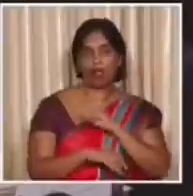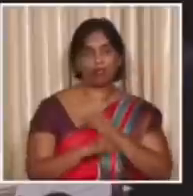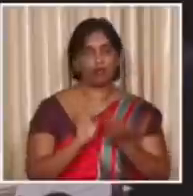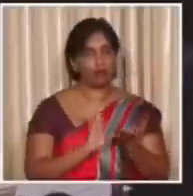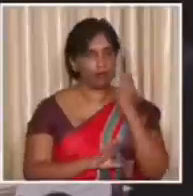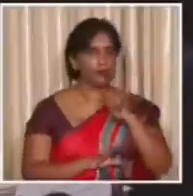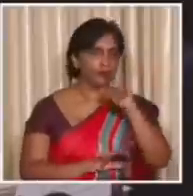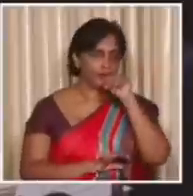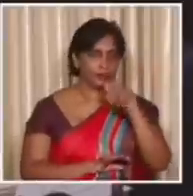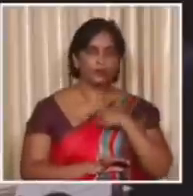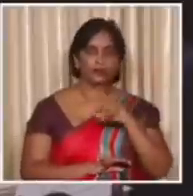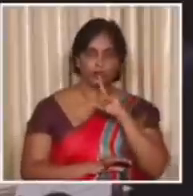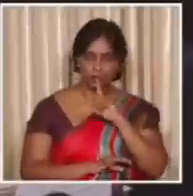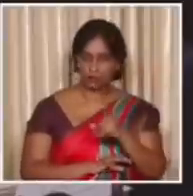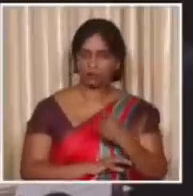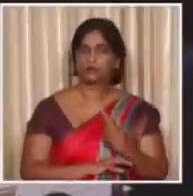නමුත් මම ඊට පැහැදිලිව කියන්නම්